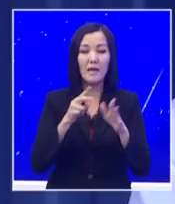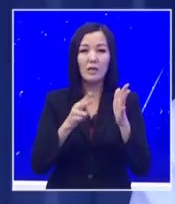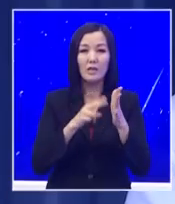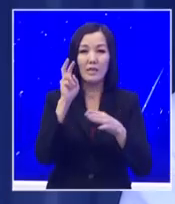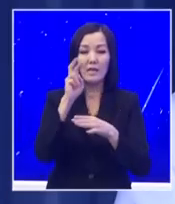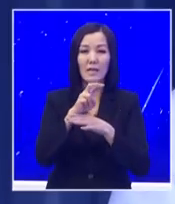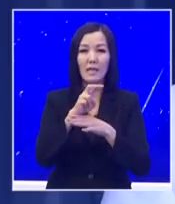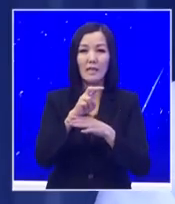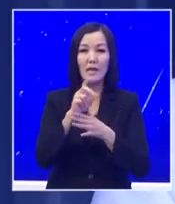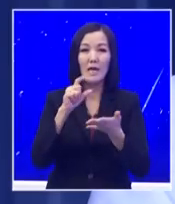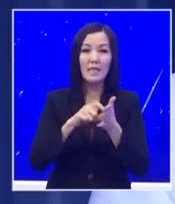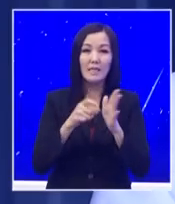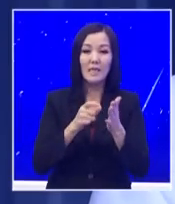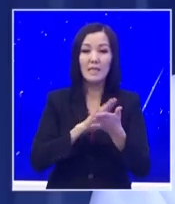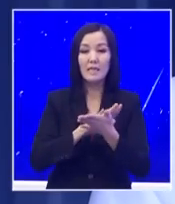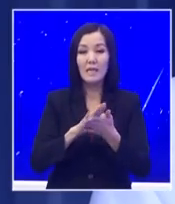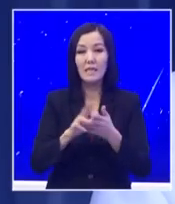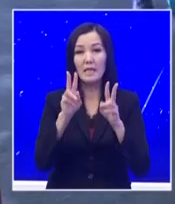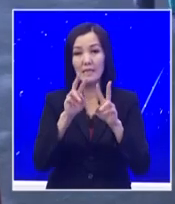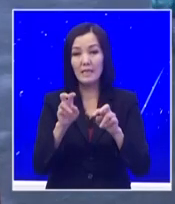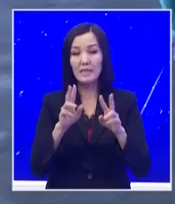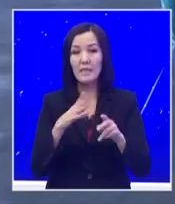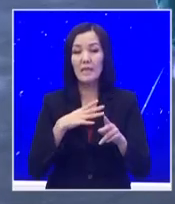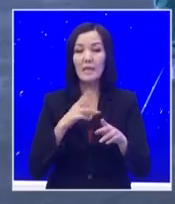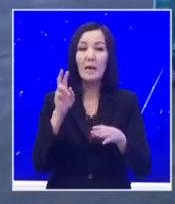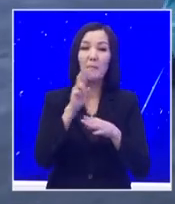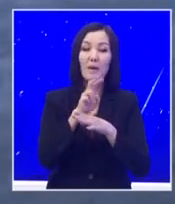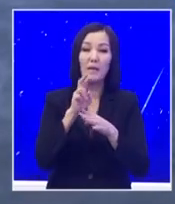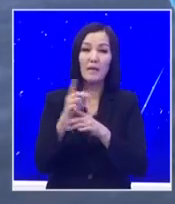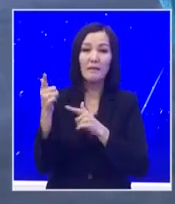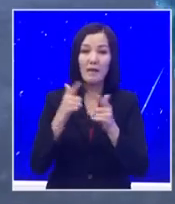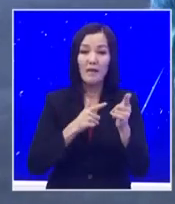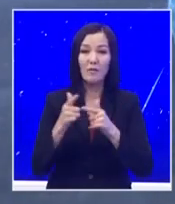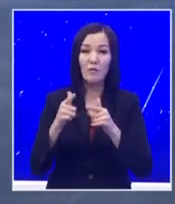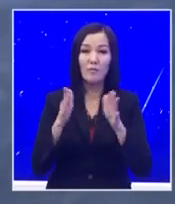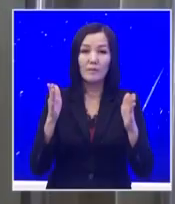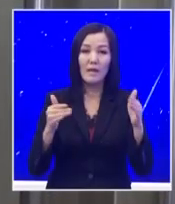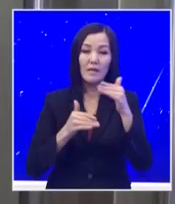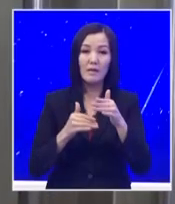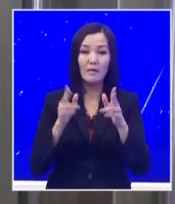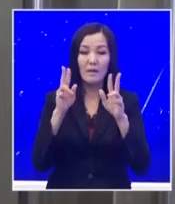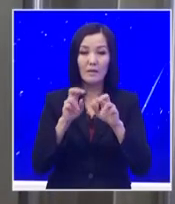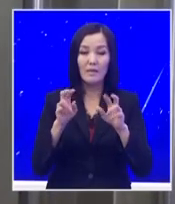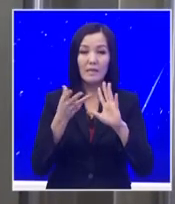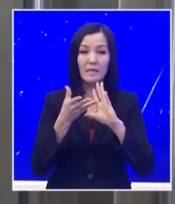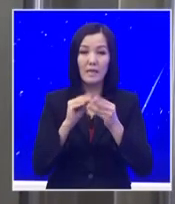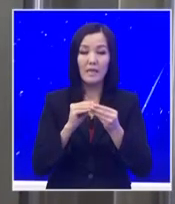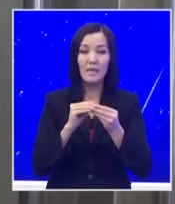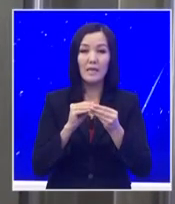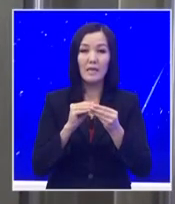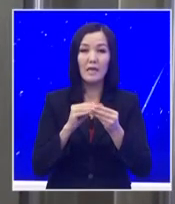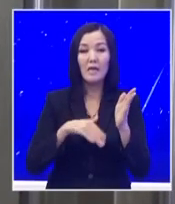келеді. Алдымен сектің санитарлық жағдайын тексеріп шығады. Аралау барысында дайын өнім салынған барлық сыйымдылықты тексереді. Олардың